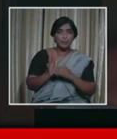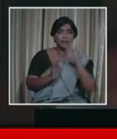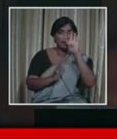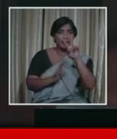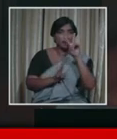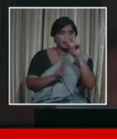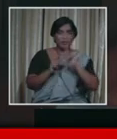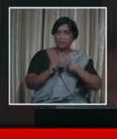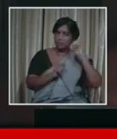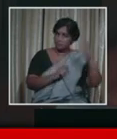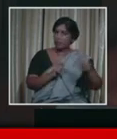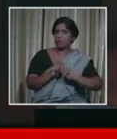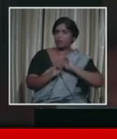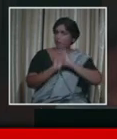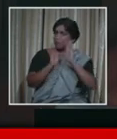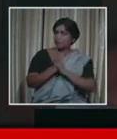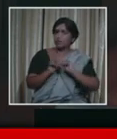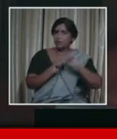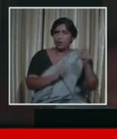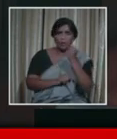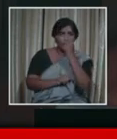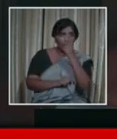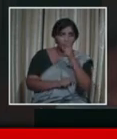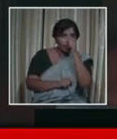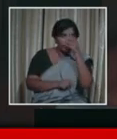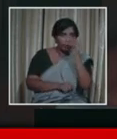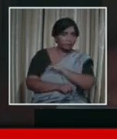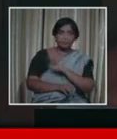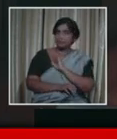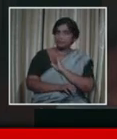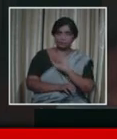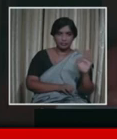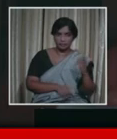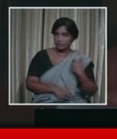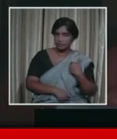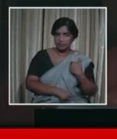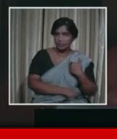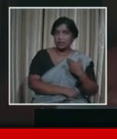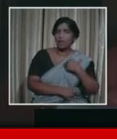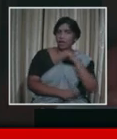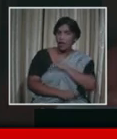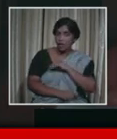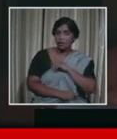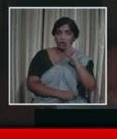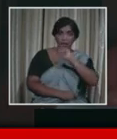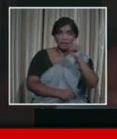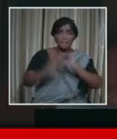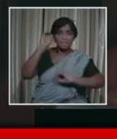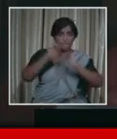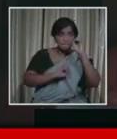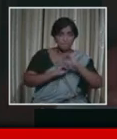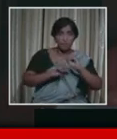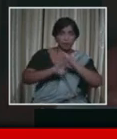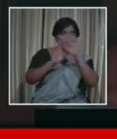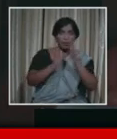Amma satu ekor mau kayak apa Eka rupiah lah kapi mereka hambo kerja, nih. Mage ada aja men siar dahaya kuat men silu wara prasada